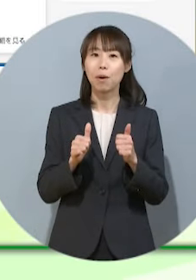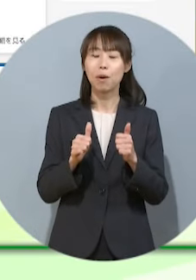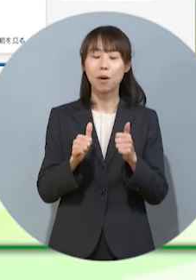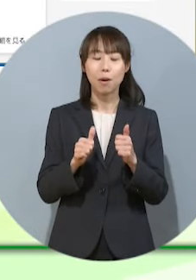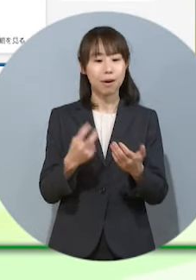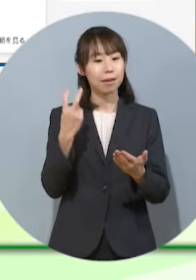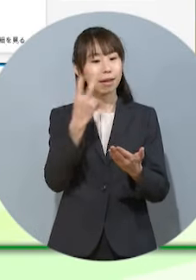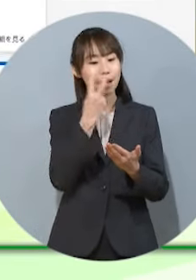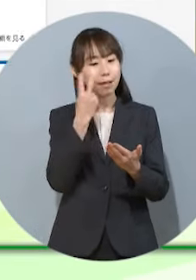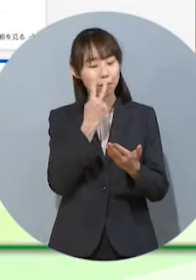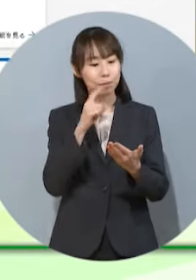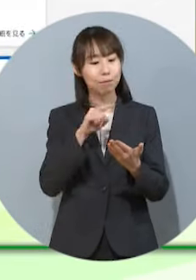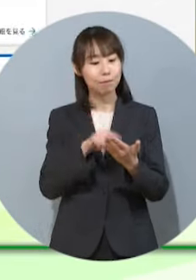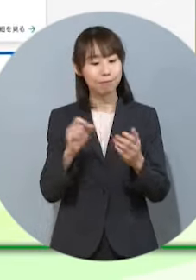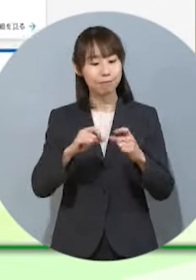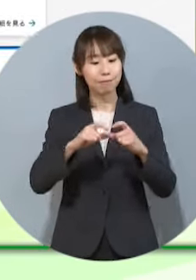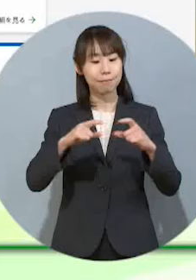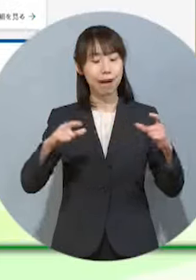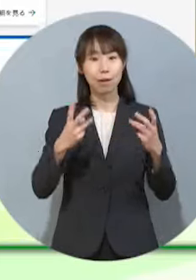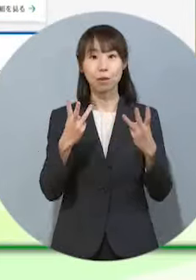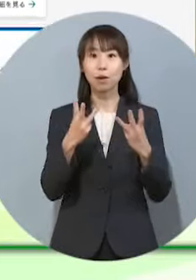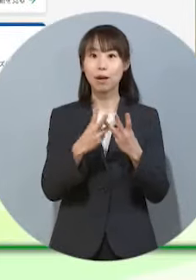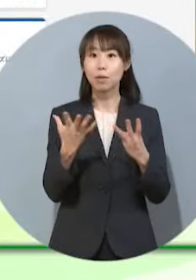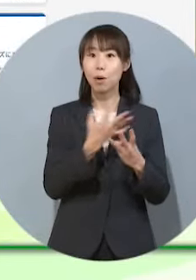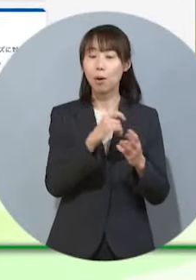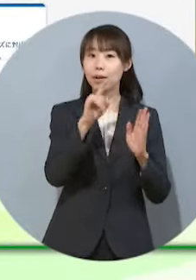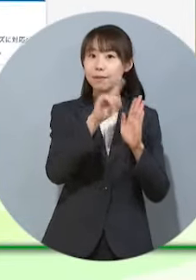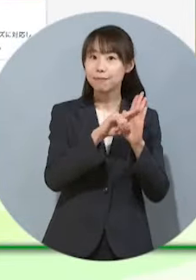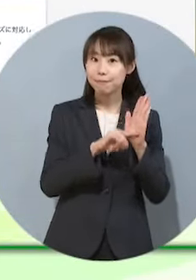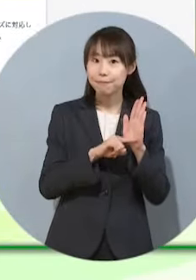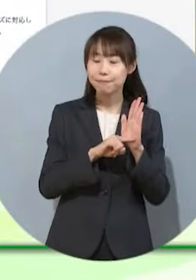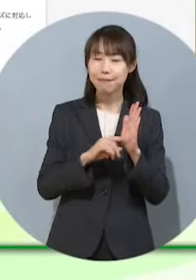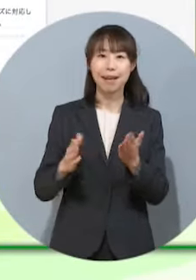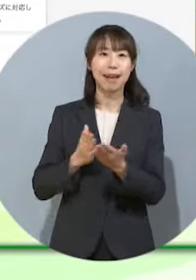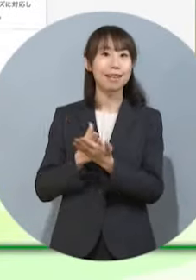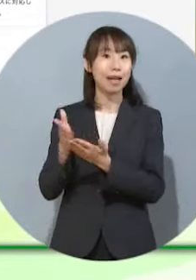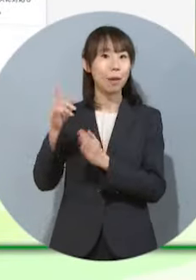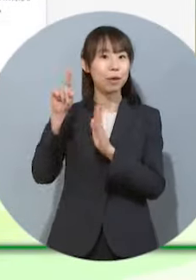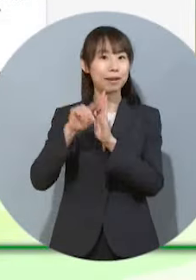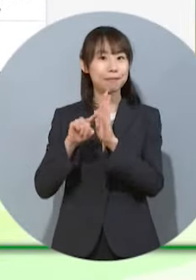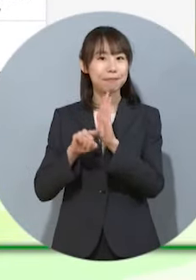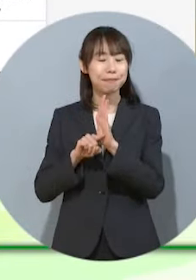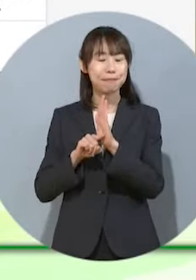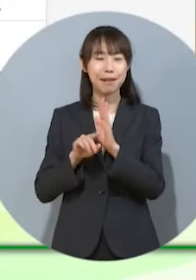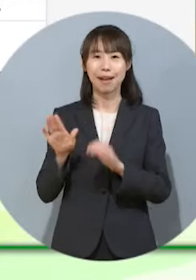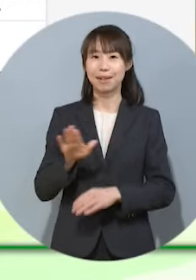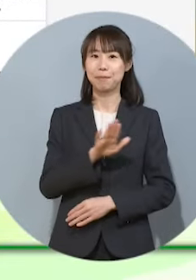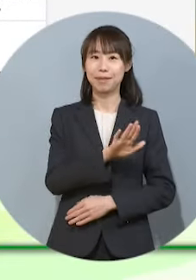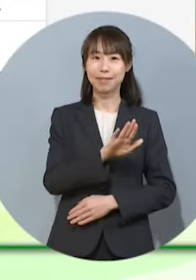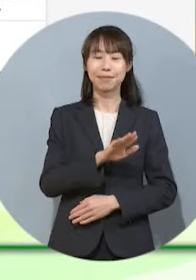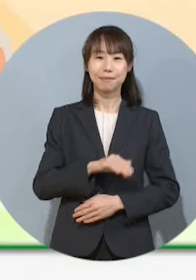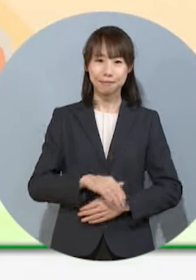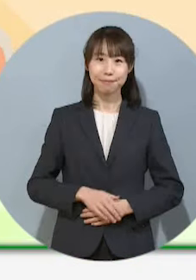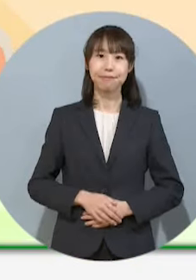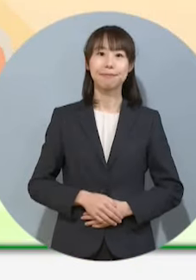はアクセス数が多い支援やカテゴリーの一覧が掲載されています。